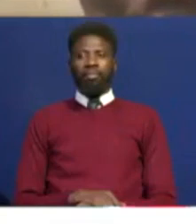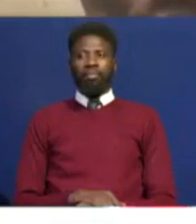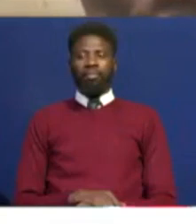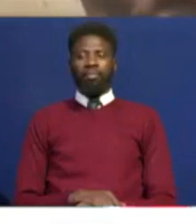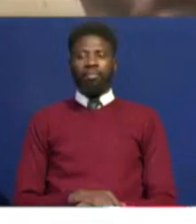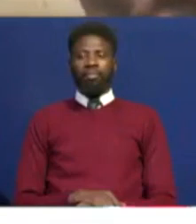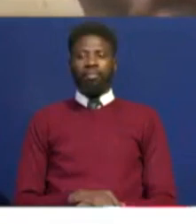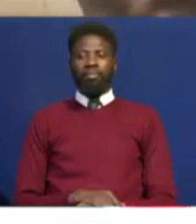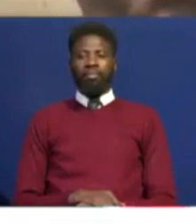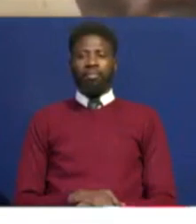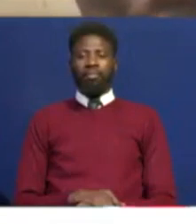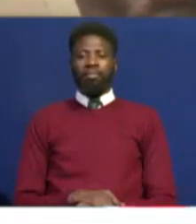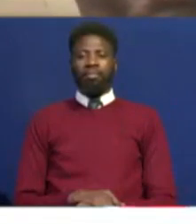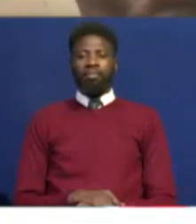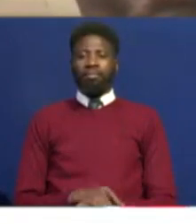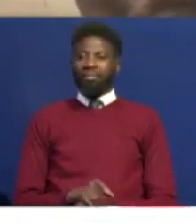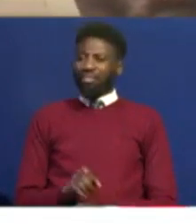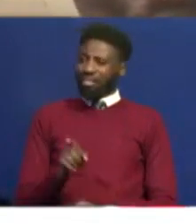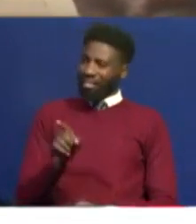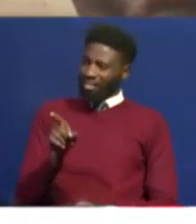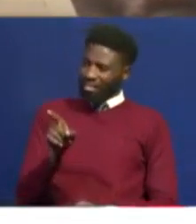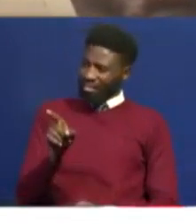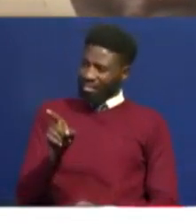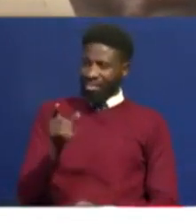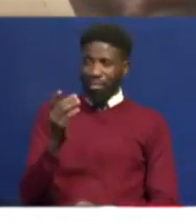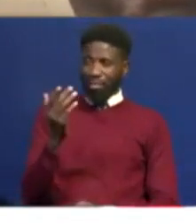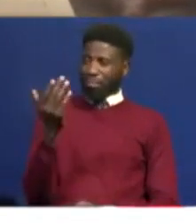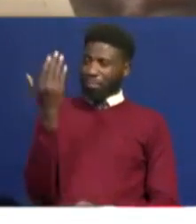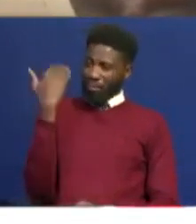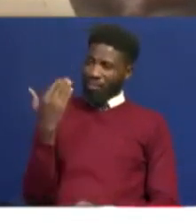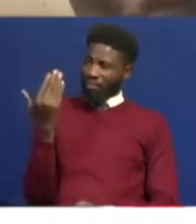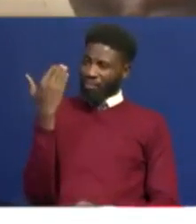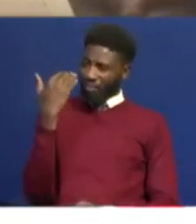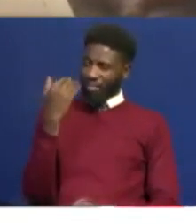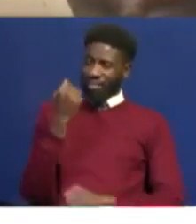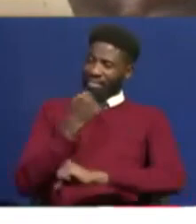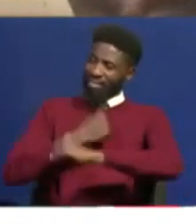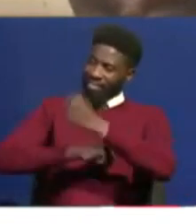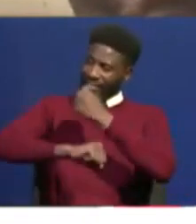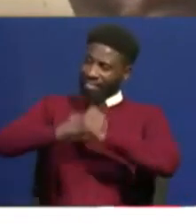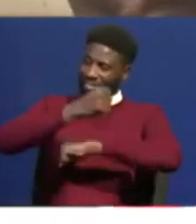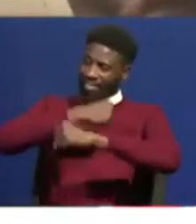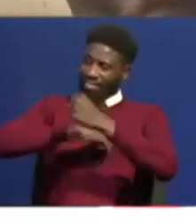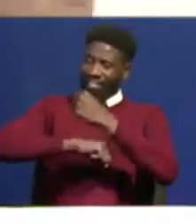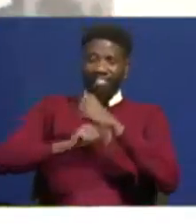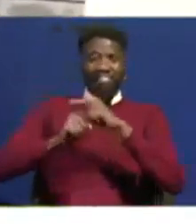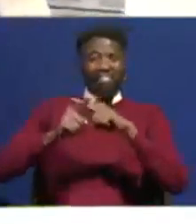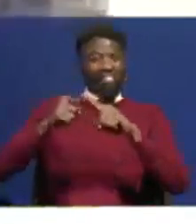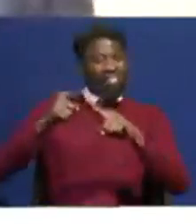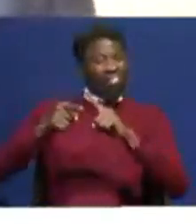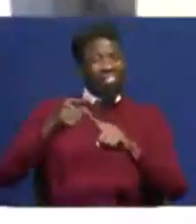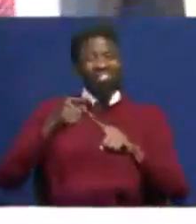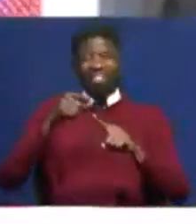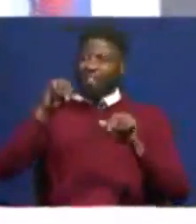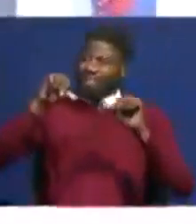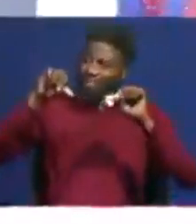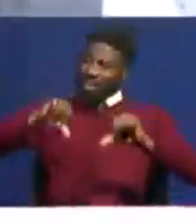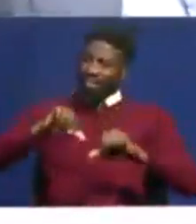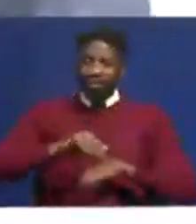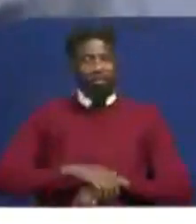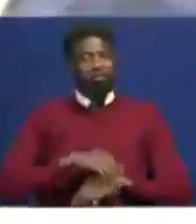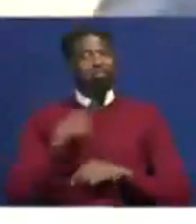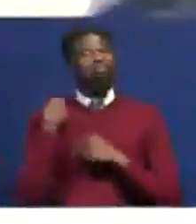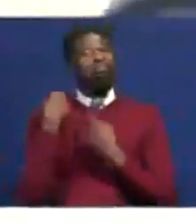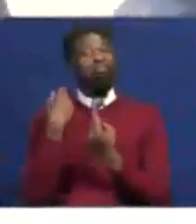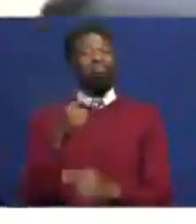to these reprehensible acts of what I can only call a vampire. Ni siku